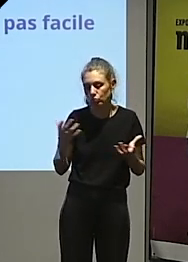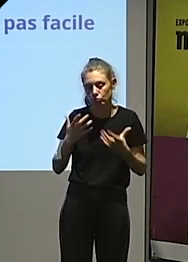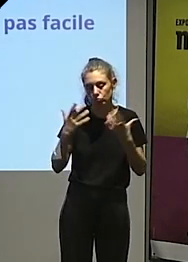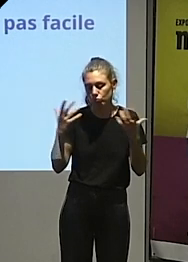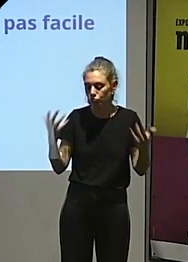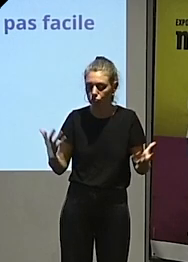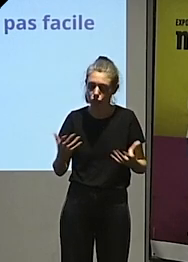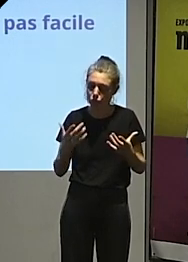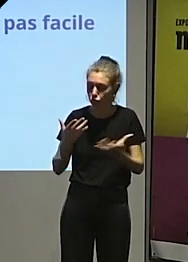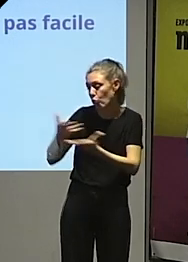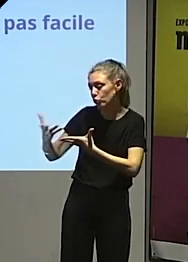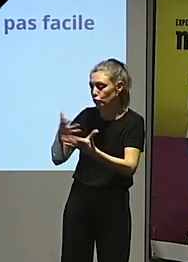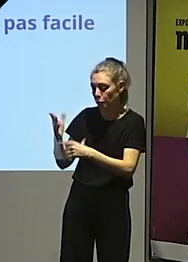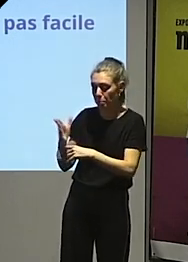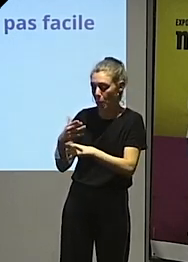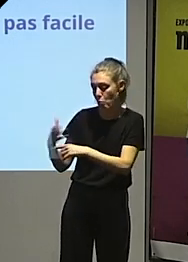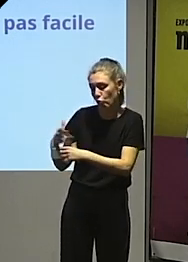de parler de ping-pong et de chanter.